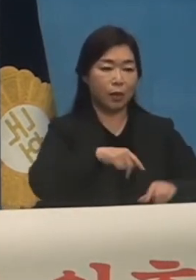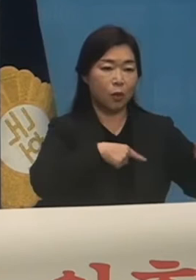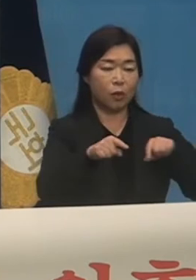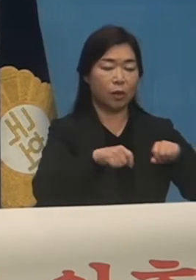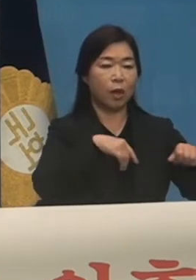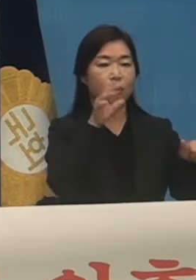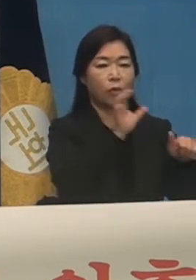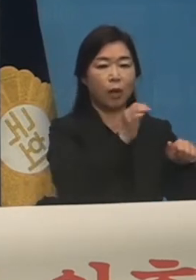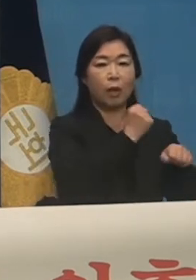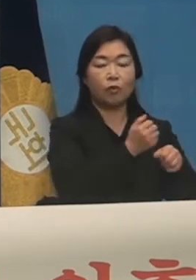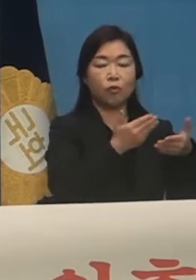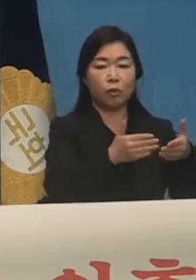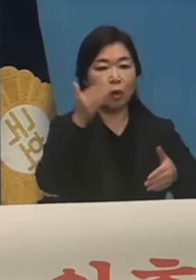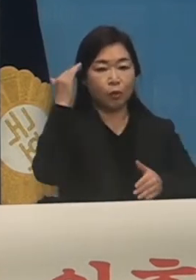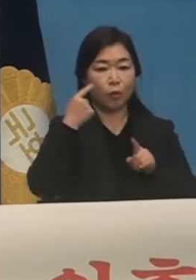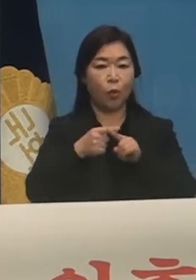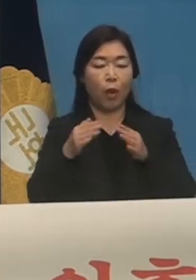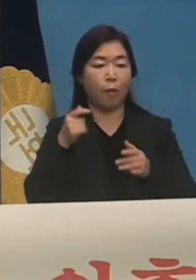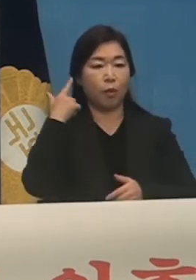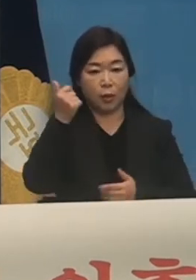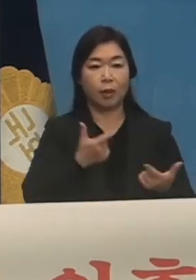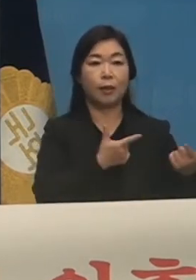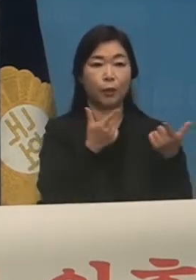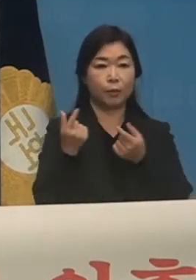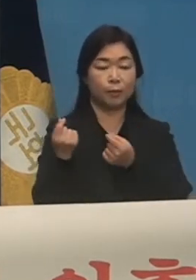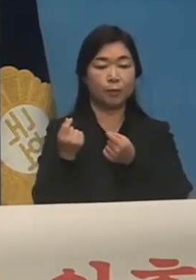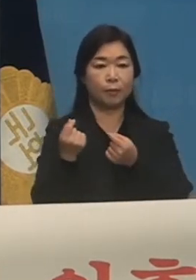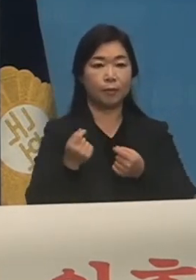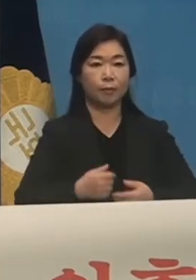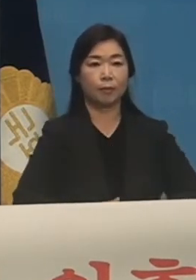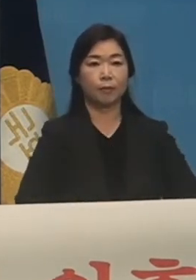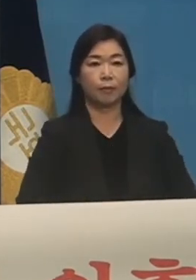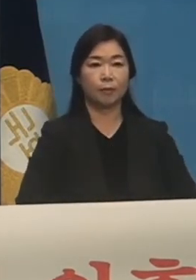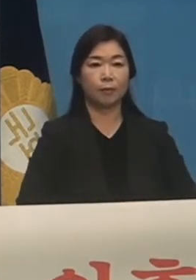활동을 규탄하는 한국교회 목회자 일도.